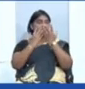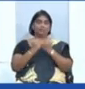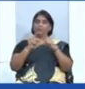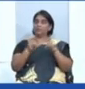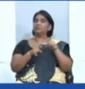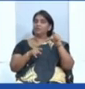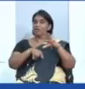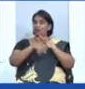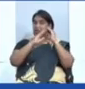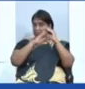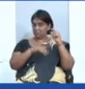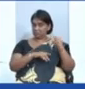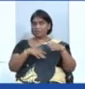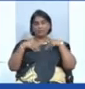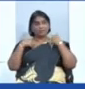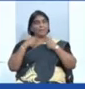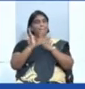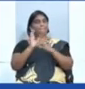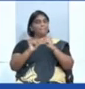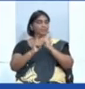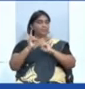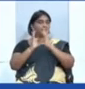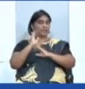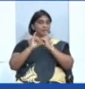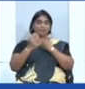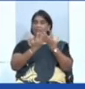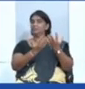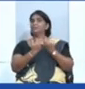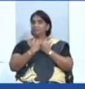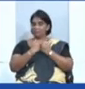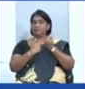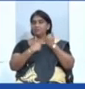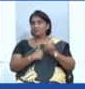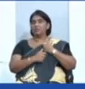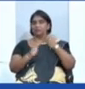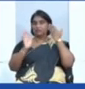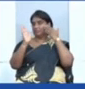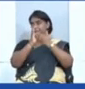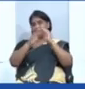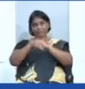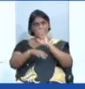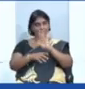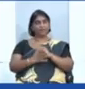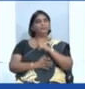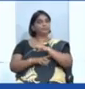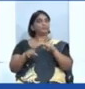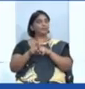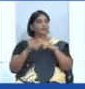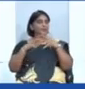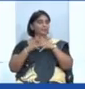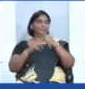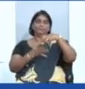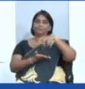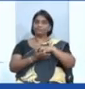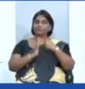අවශ්‍යතාවය අනුව එම රෝහල සෞඛ්‍ය හා ජනමාධ්‍ය අමාත්‍යාංශයට පවරා ගැනීම යෝග්‍ය බවට හඳුනාගෙන ලැබ තිබෙනවා. ඒ සඳහා